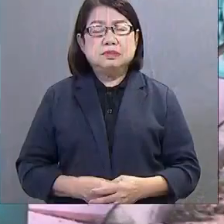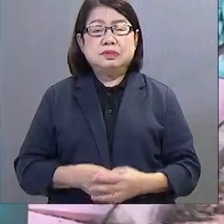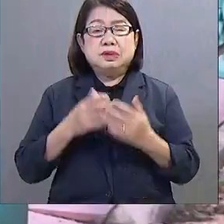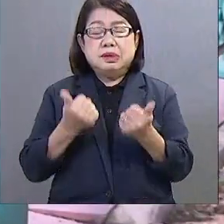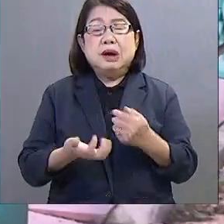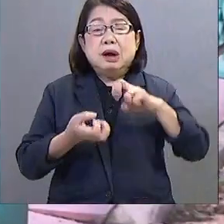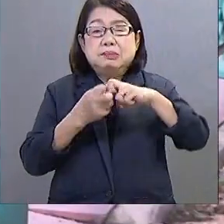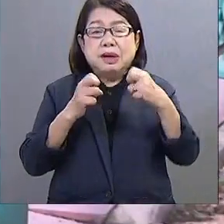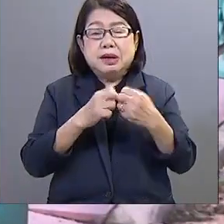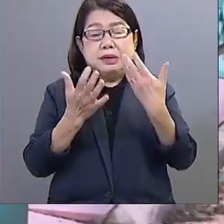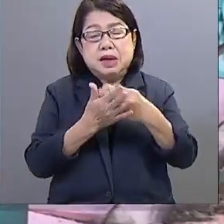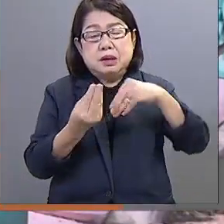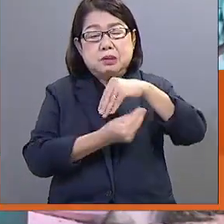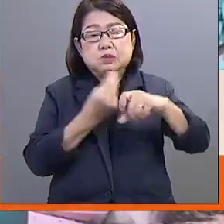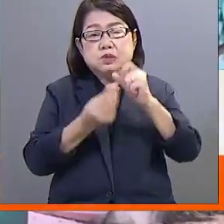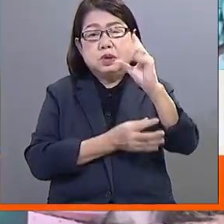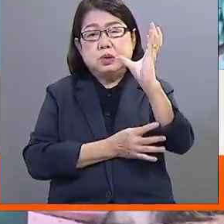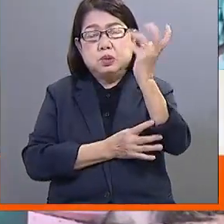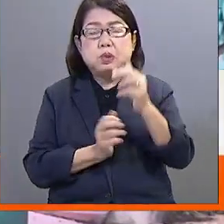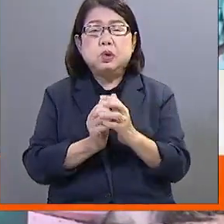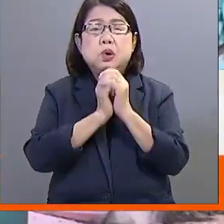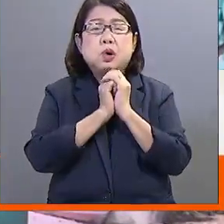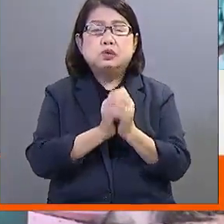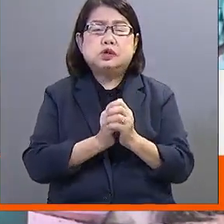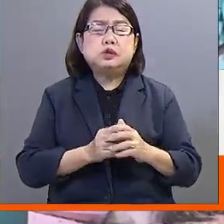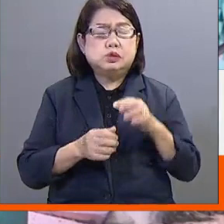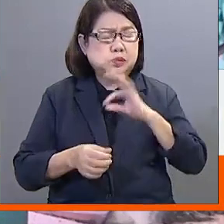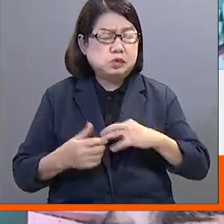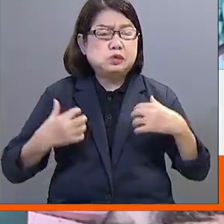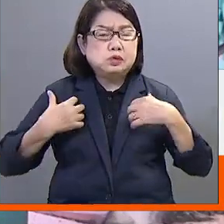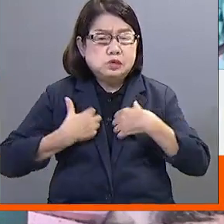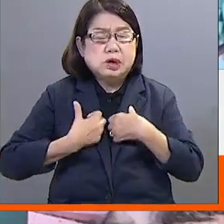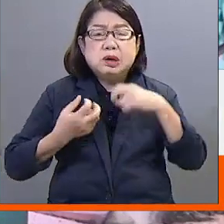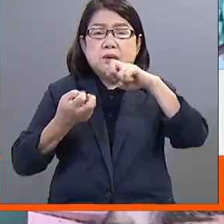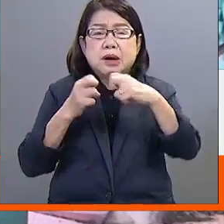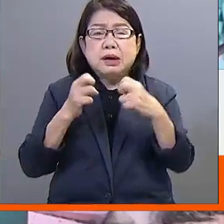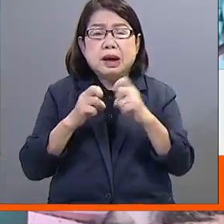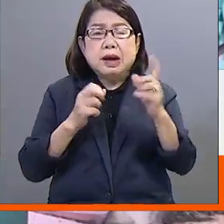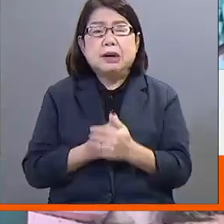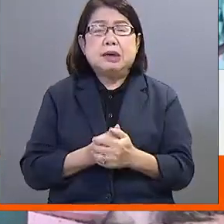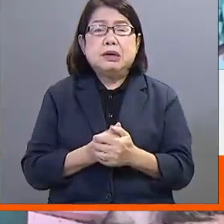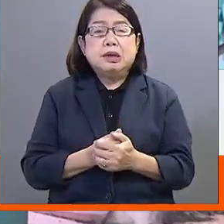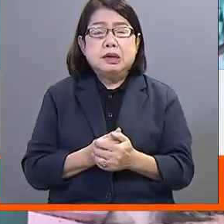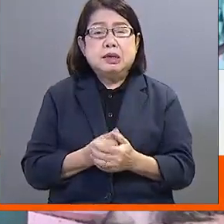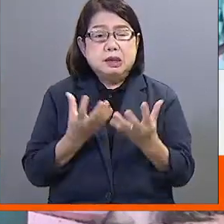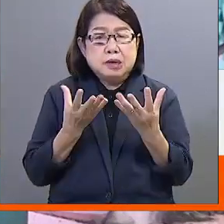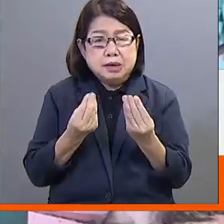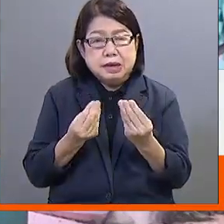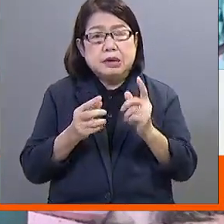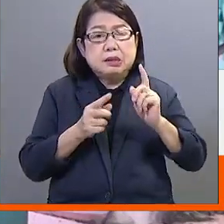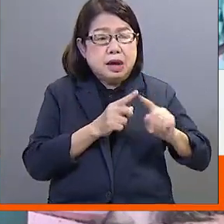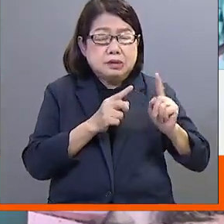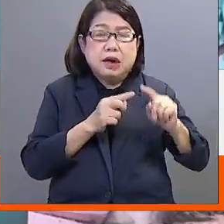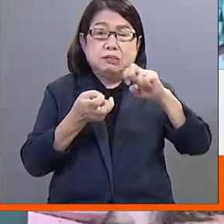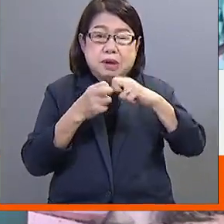ิกฤตเศรษฐกิจรอบนี้จีนเหนื่อยพอสมควรเลยนะคะจากปัญหาการขาดสภาพคล่องของผู้พัฒนาอสังหาริมทรัพย์เมื่อ 1-2 ปีที่ผ่านมา